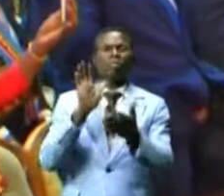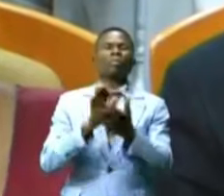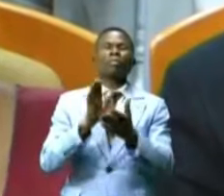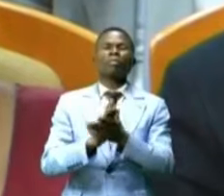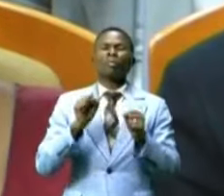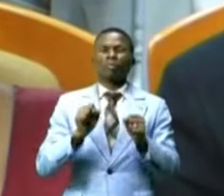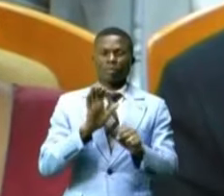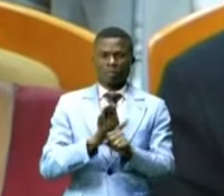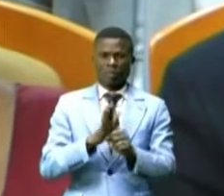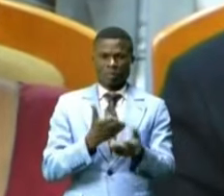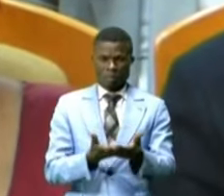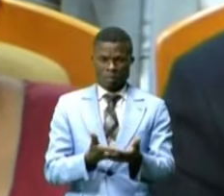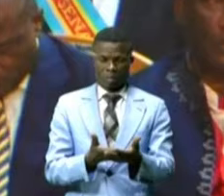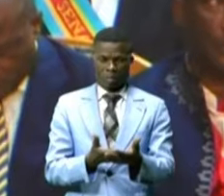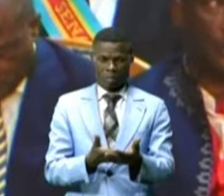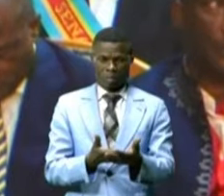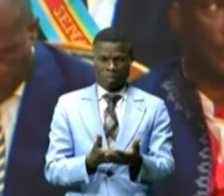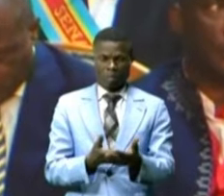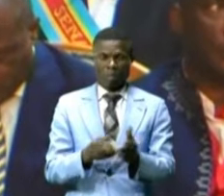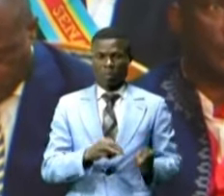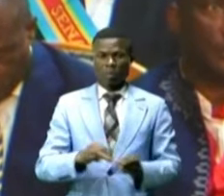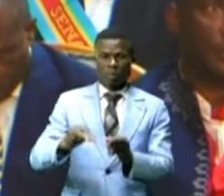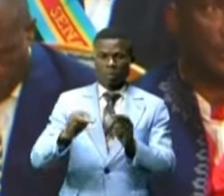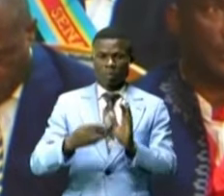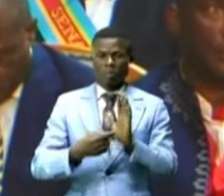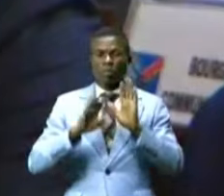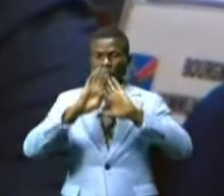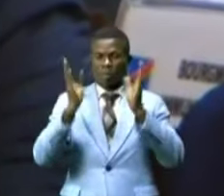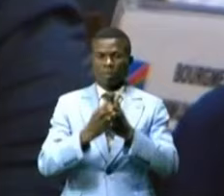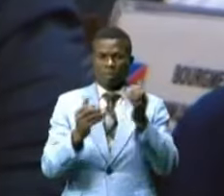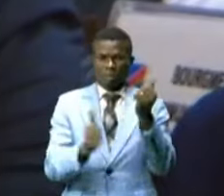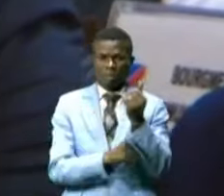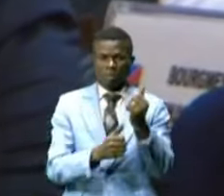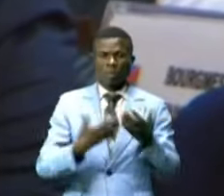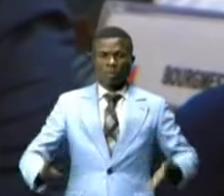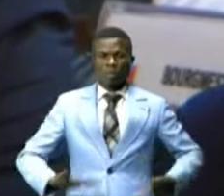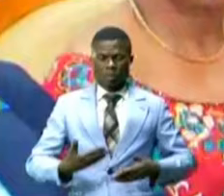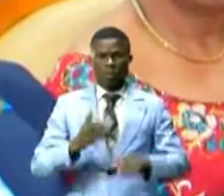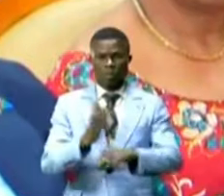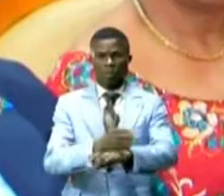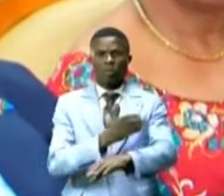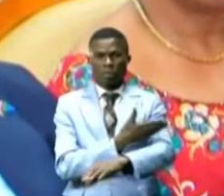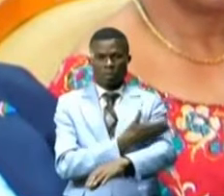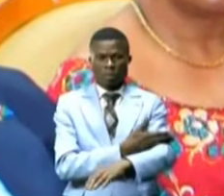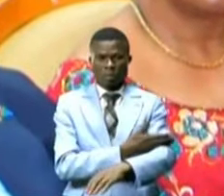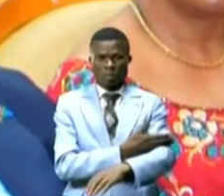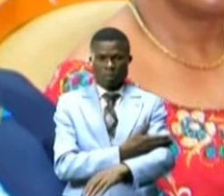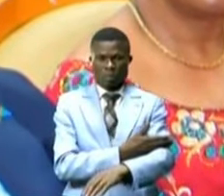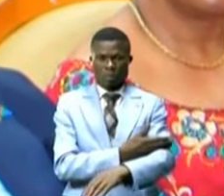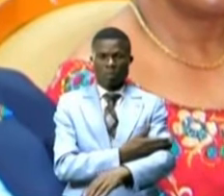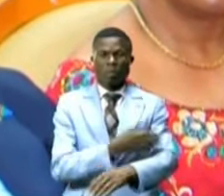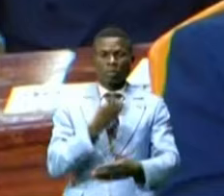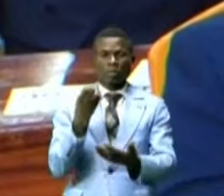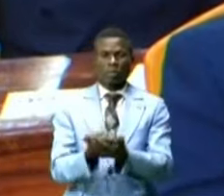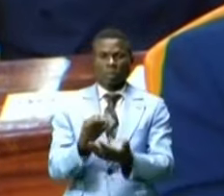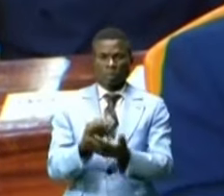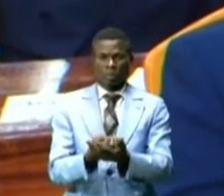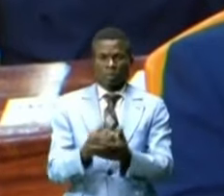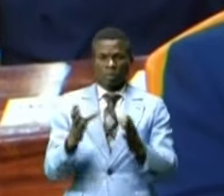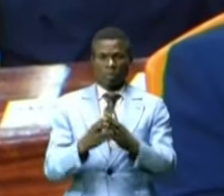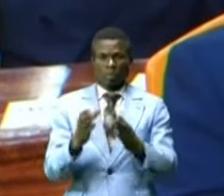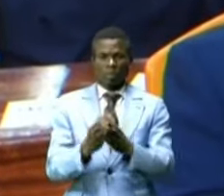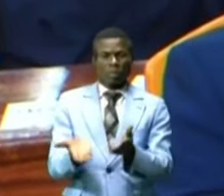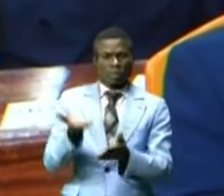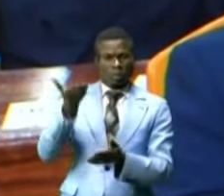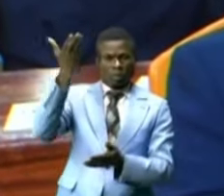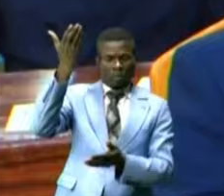applaudissements nourris. Une manière pour l'assistance de saluer les avancées, entre autres celles économiques, avec